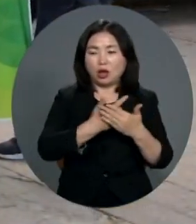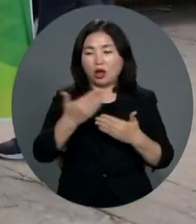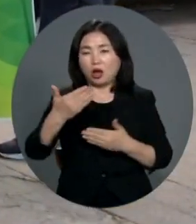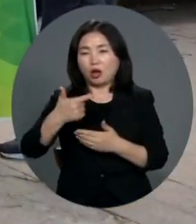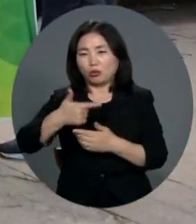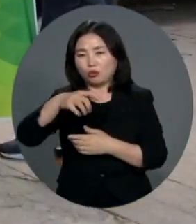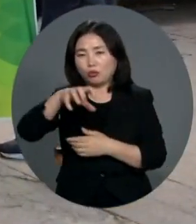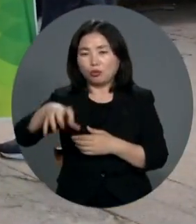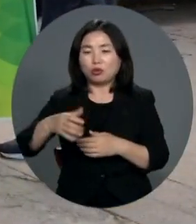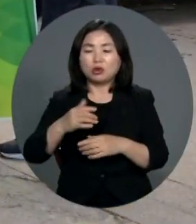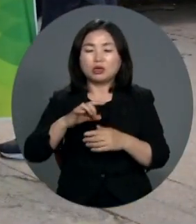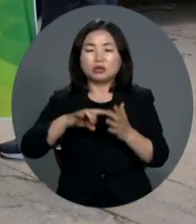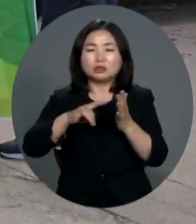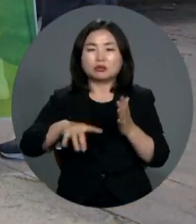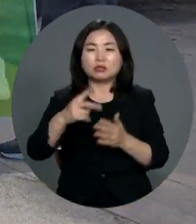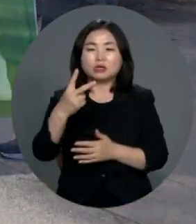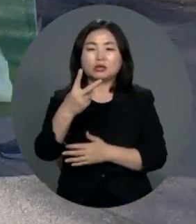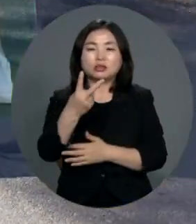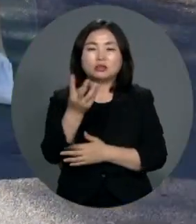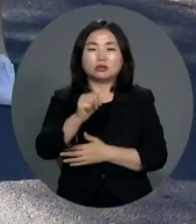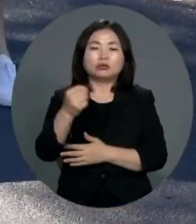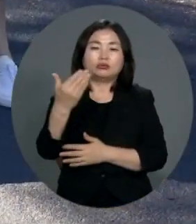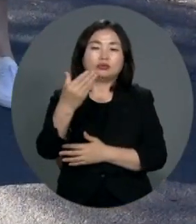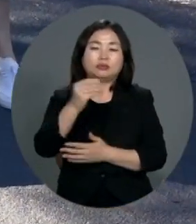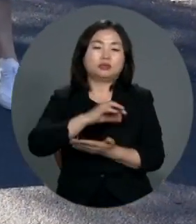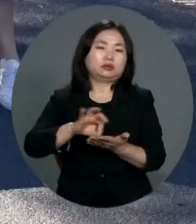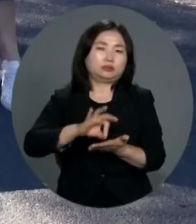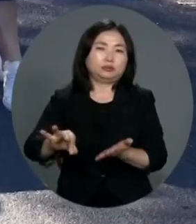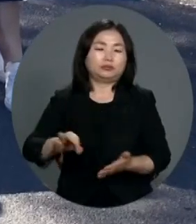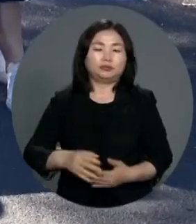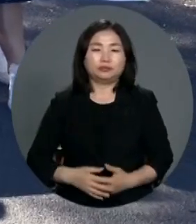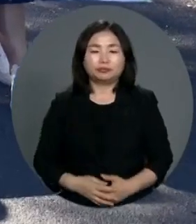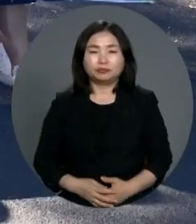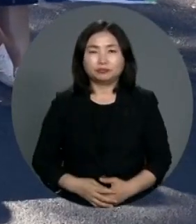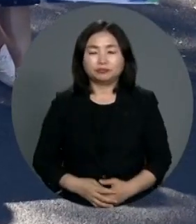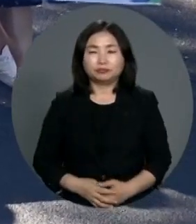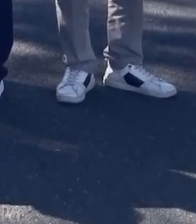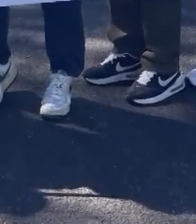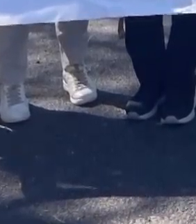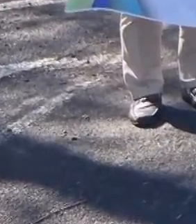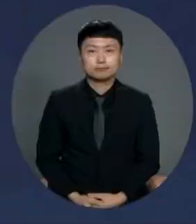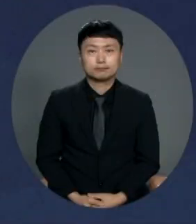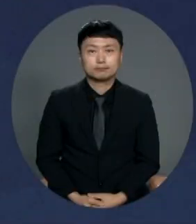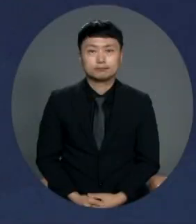연수에는 세금 2억 9천만 원이 들었습니다. MBC 뉴스 변혜주입니다.